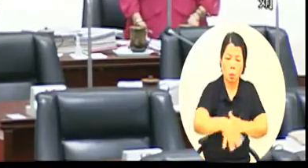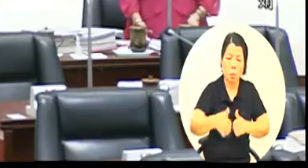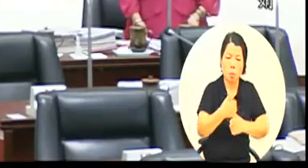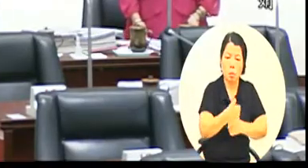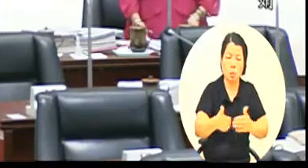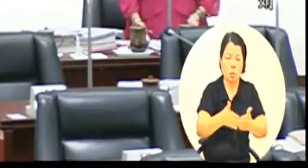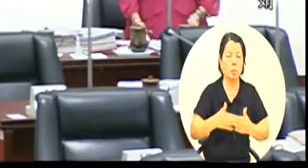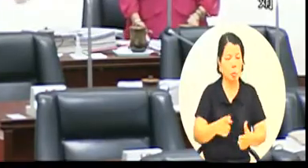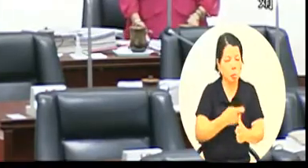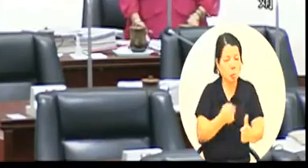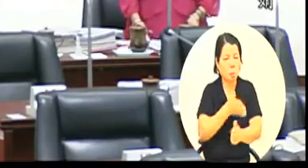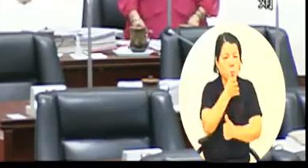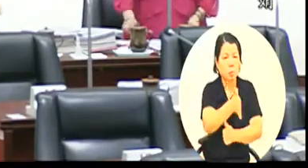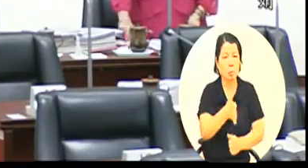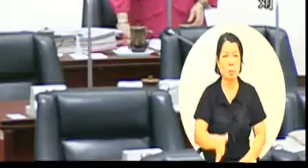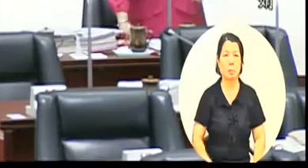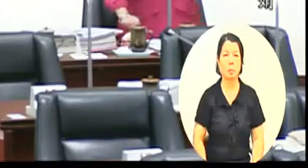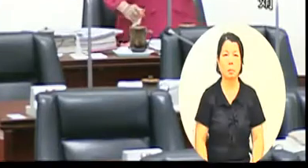就教了哈。 好，